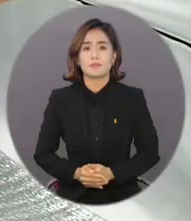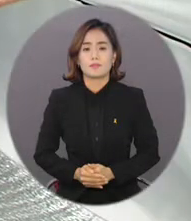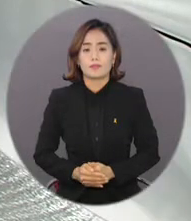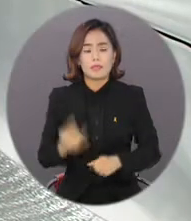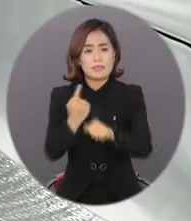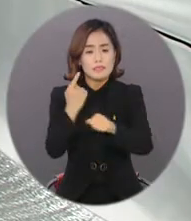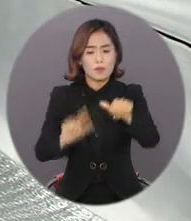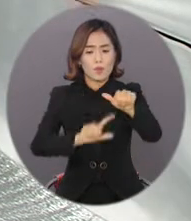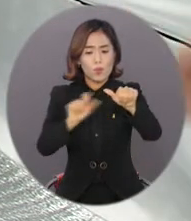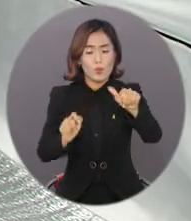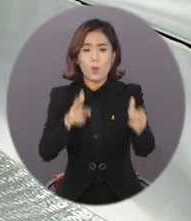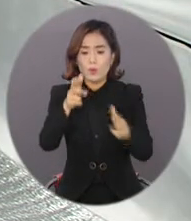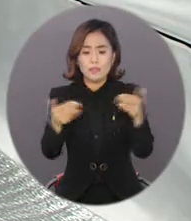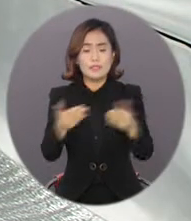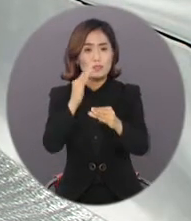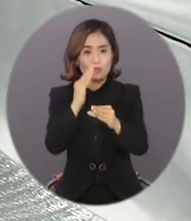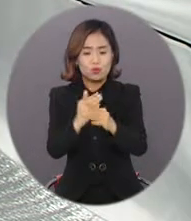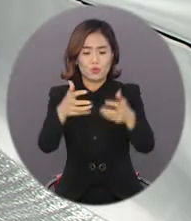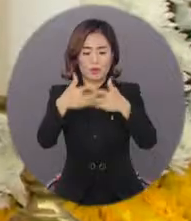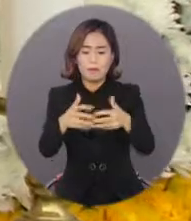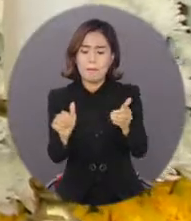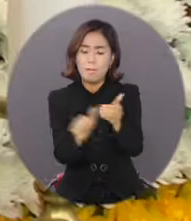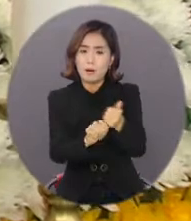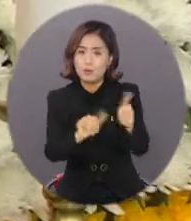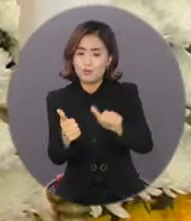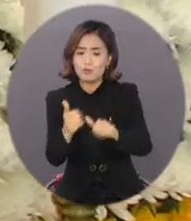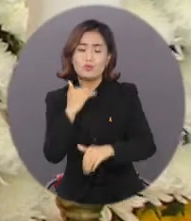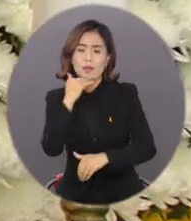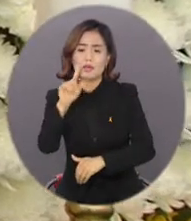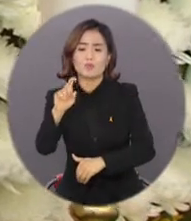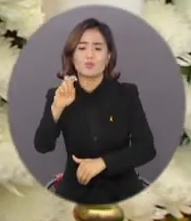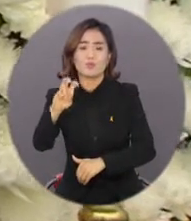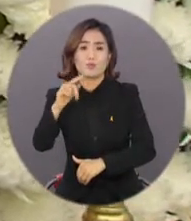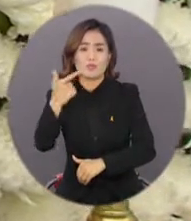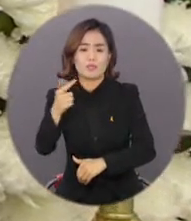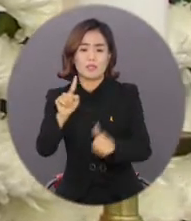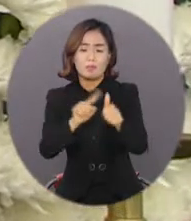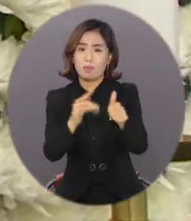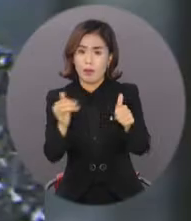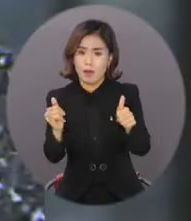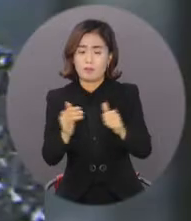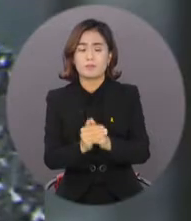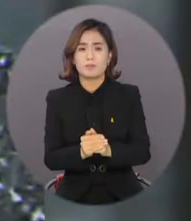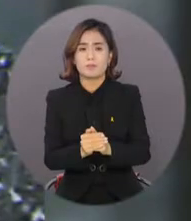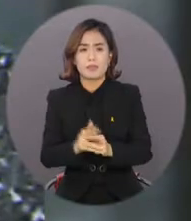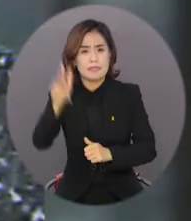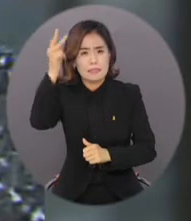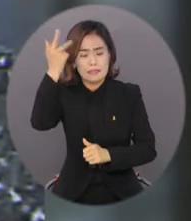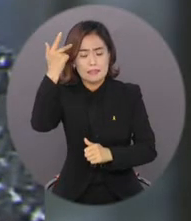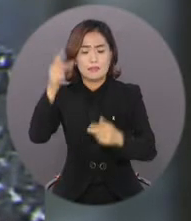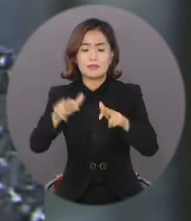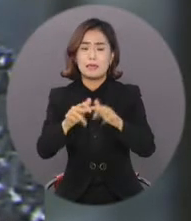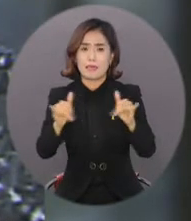지난해 5월 재활용 사업장에서 일하다 파쇄기에 끼어 숨진 26살 청년 노동자 고 김재순 씨. 지적장애 3급인